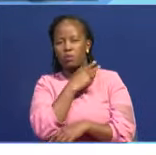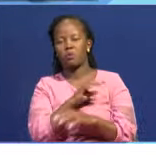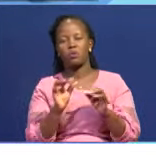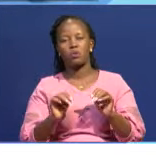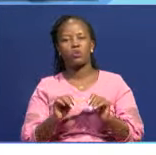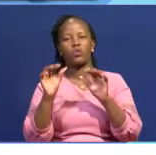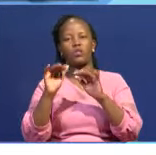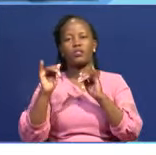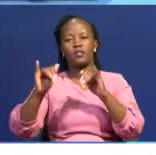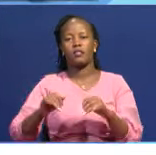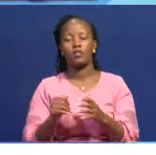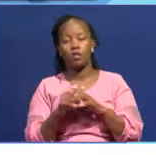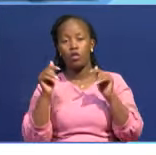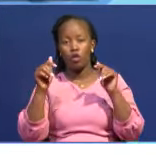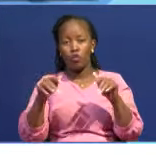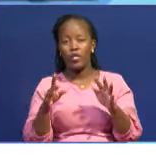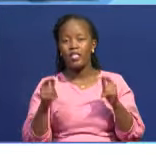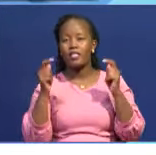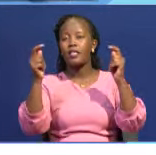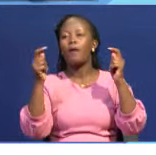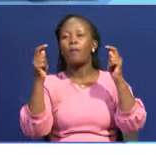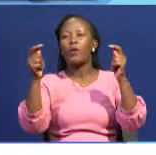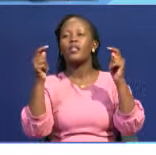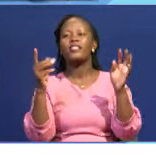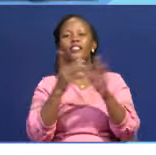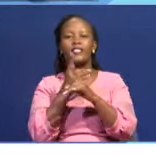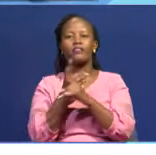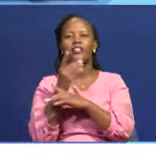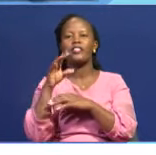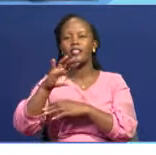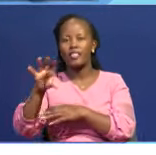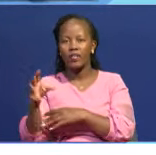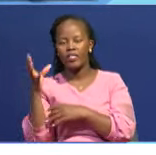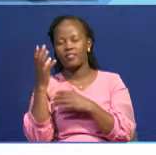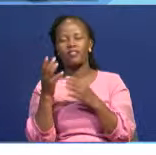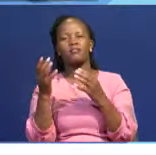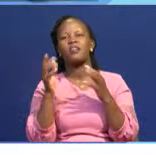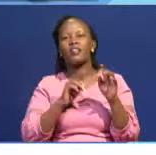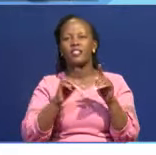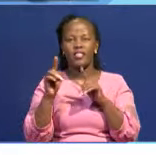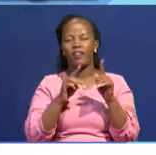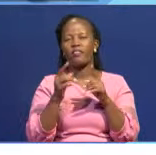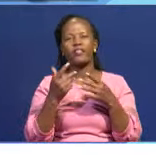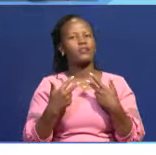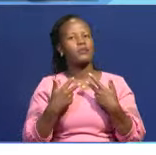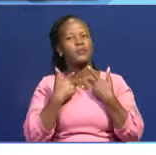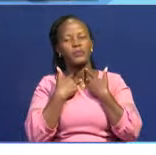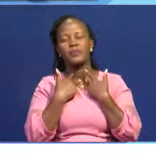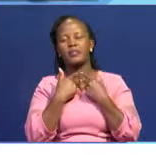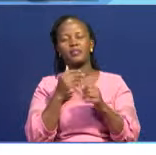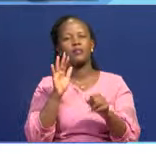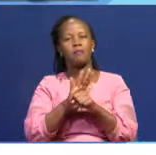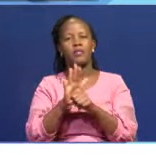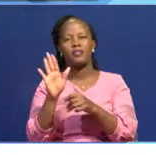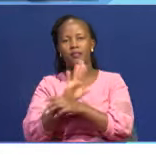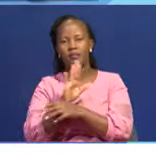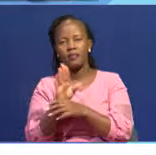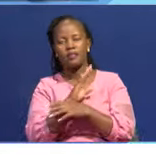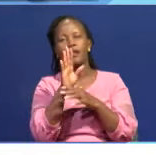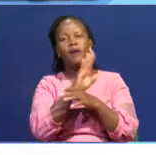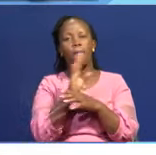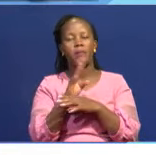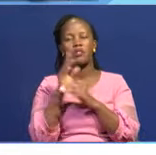huo yaliendelea leo katika maeneo mbalimbali ya humu nchini, huku shughuli za usafiri zikikatizwa katika barabara zenye shughuli nyingi kutoka magharibi